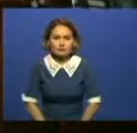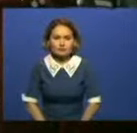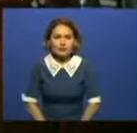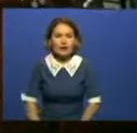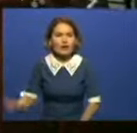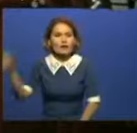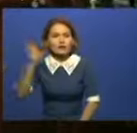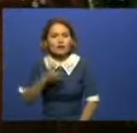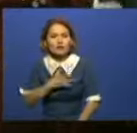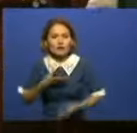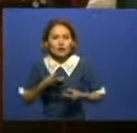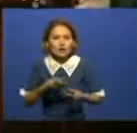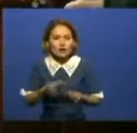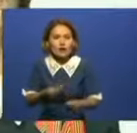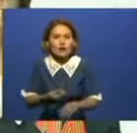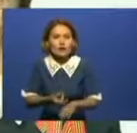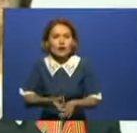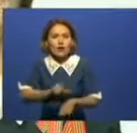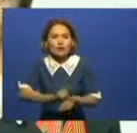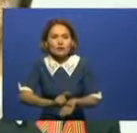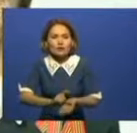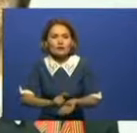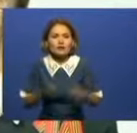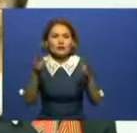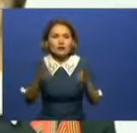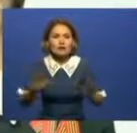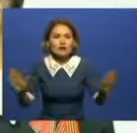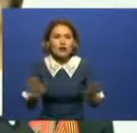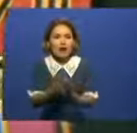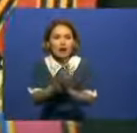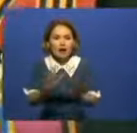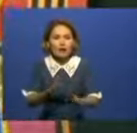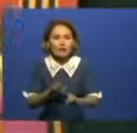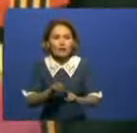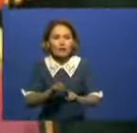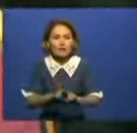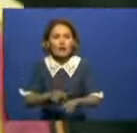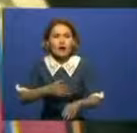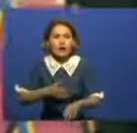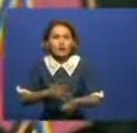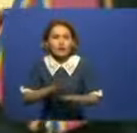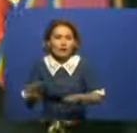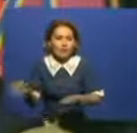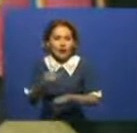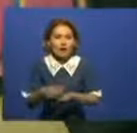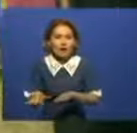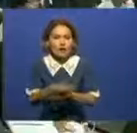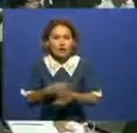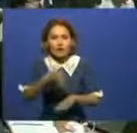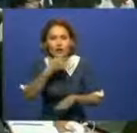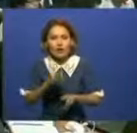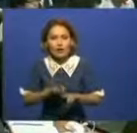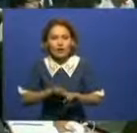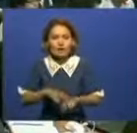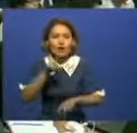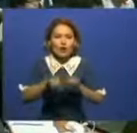Тыңдағанның жанын жадыратып, жігерін жанитын мұндай әндер ардагерлердің өздерінде жасартып тастайды. Көрген бейнеті көп, еліміздің ең егде ұжымы қайсарлық пен өмір сүйгіштің үлгісі